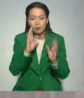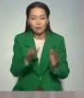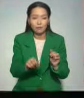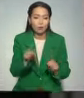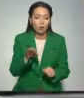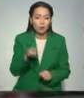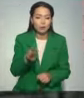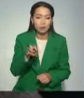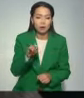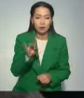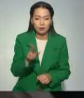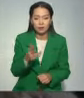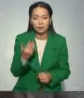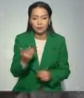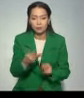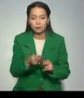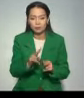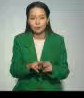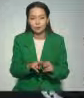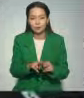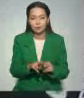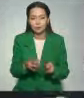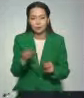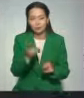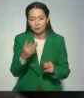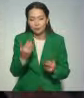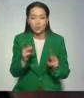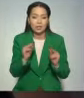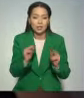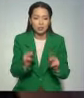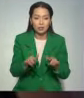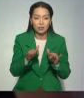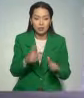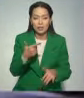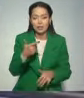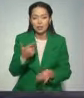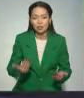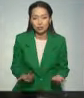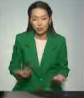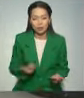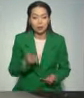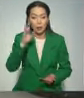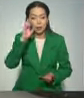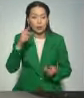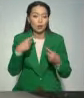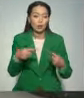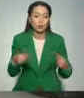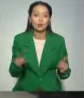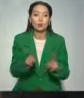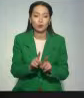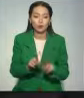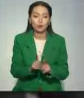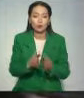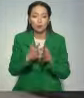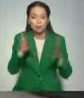Меган маркл тем временем одни из зрители откровенно жалеют несправедливо обиженную герцогиню А другие похожи называют вещи